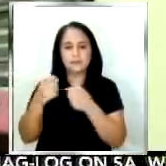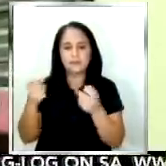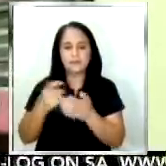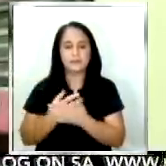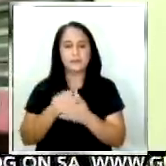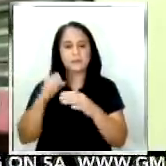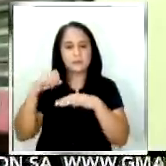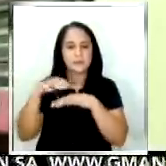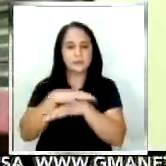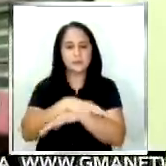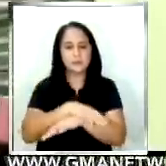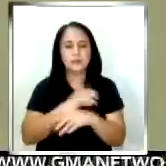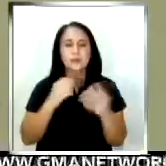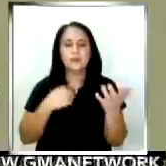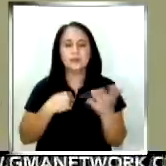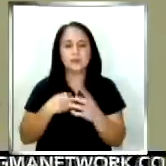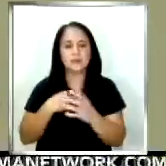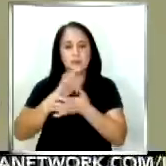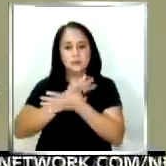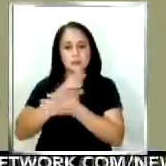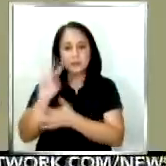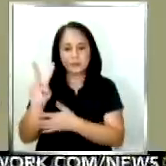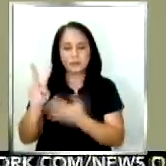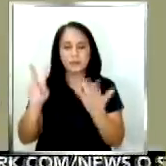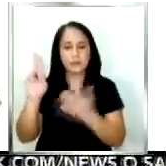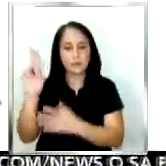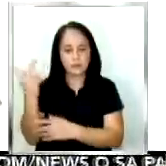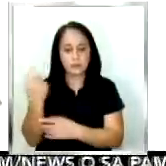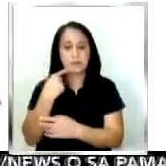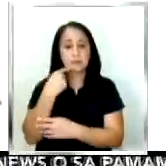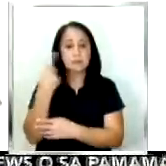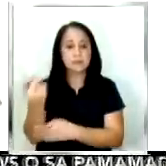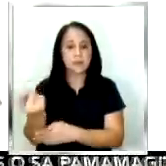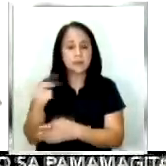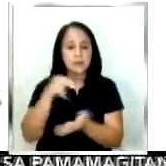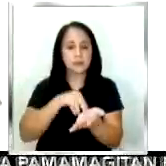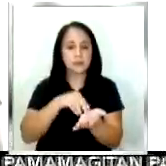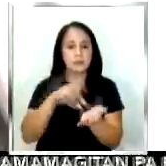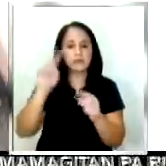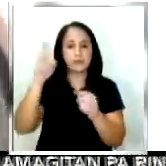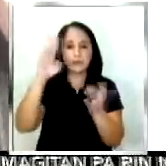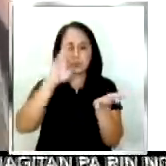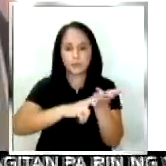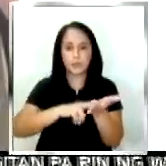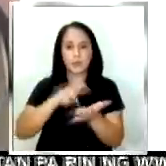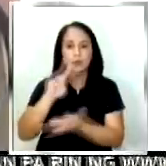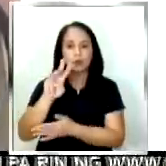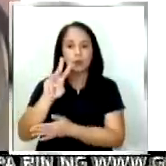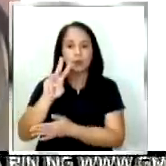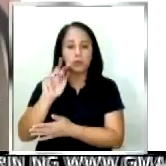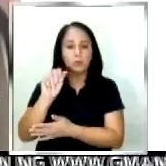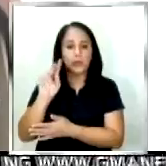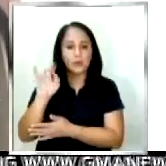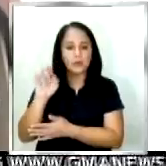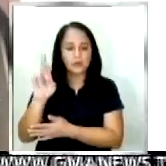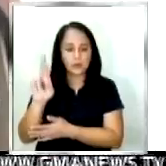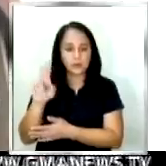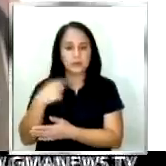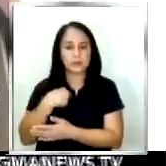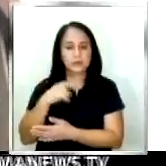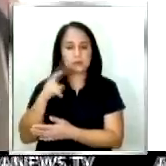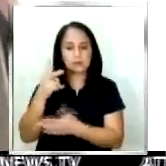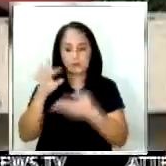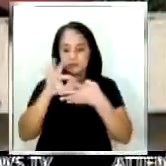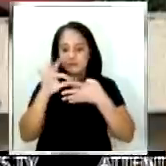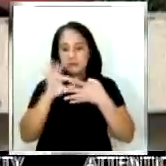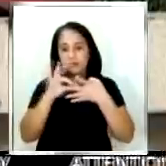UK. Ang mga nurse na papayagang umalis, papipirmahin muna ng waiver. Sa ikalawang linggo lang ng Disyembre, opisyal na inalis